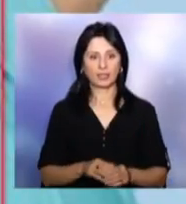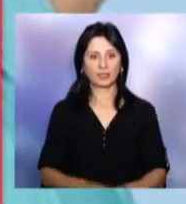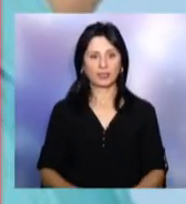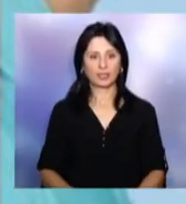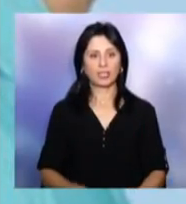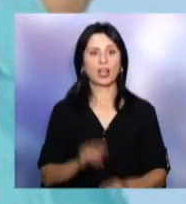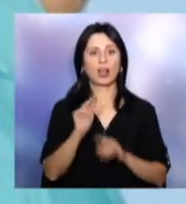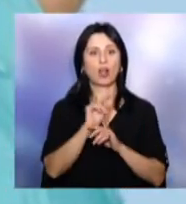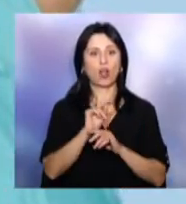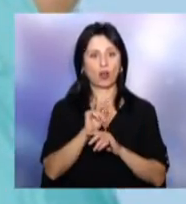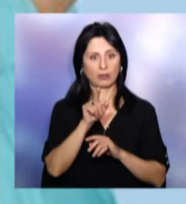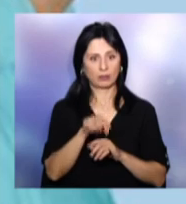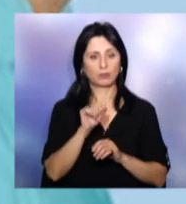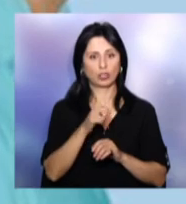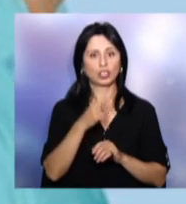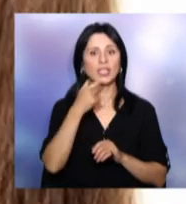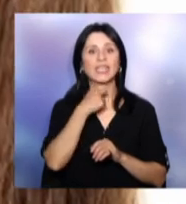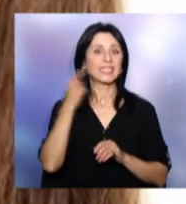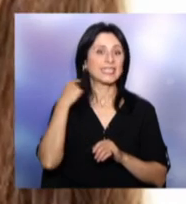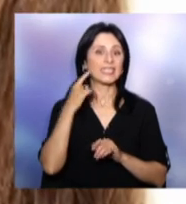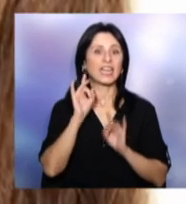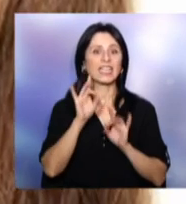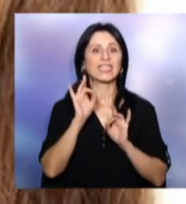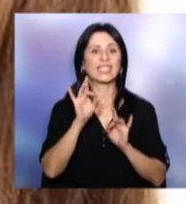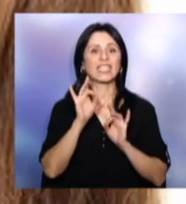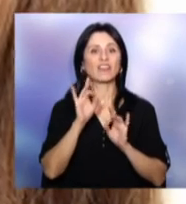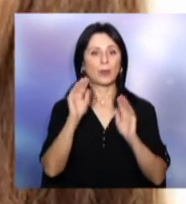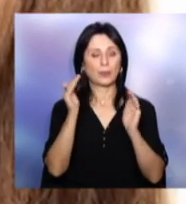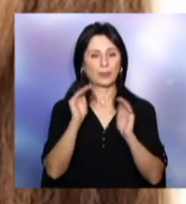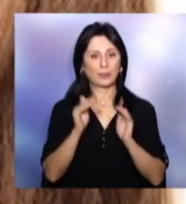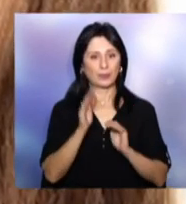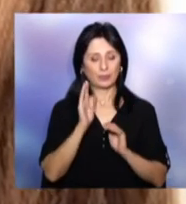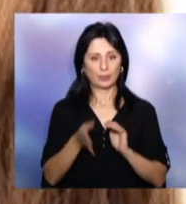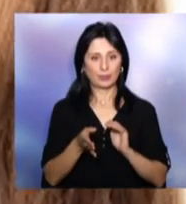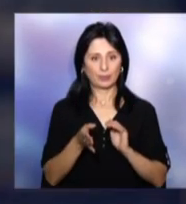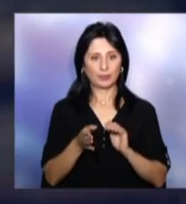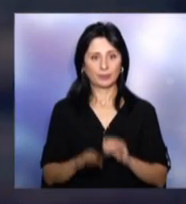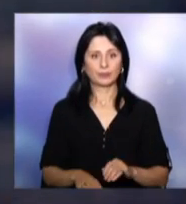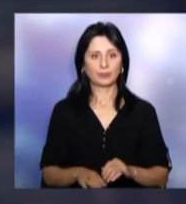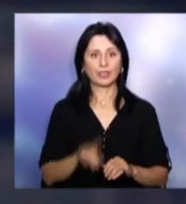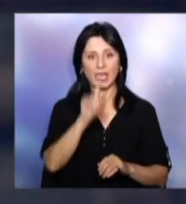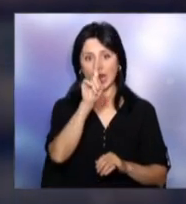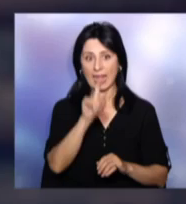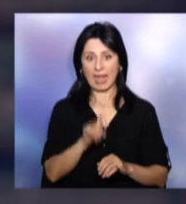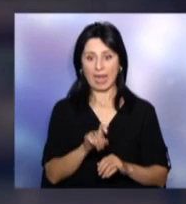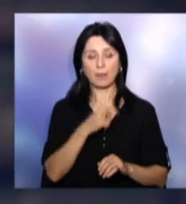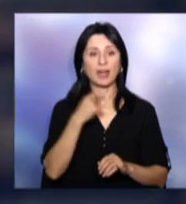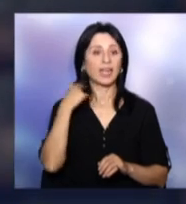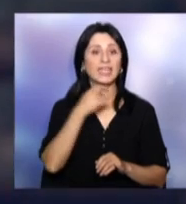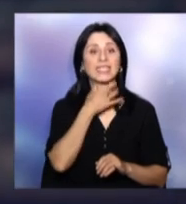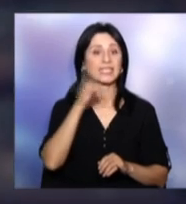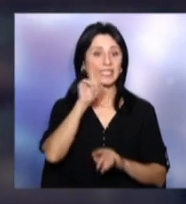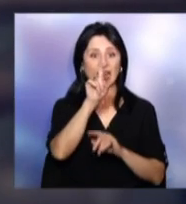პოზის კორექცია, კისერში მექანიკური ტკივილის ინტენსივობის შემცირება, ხერხემლის კისრის